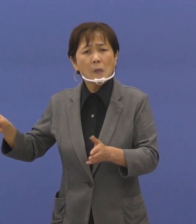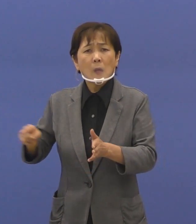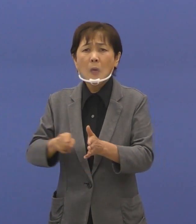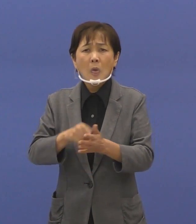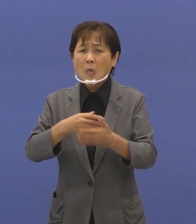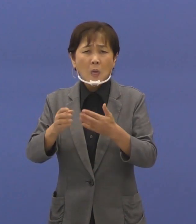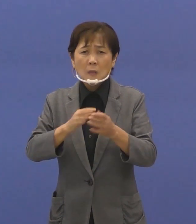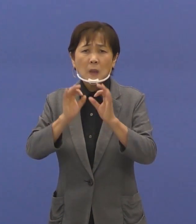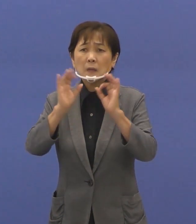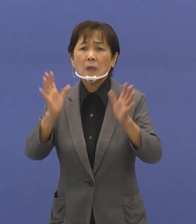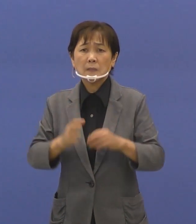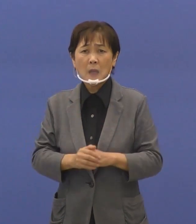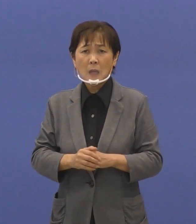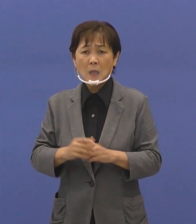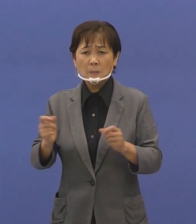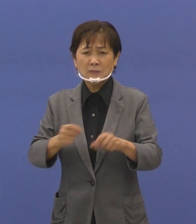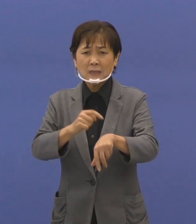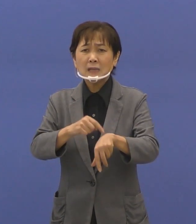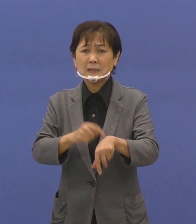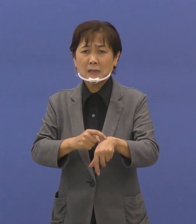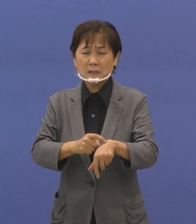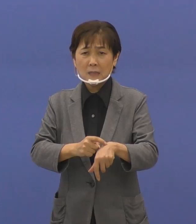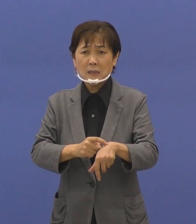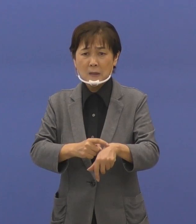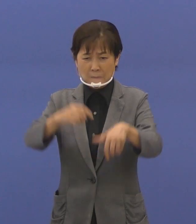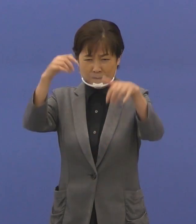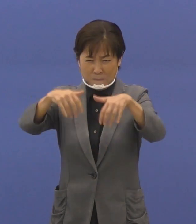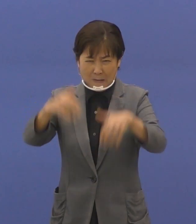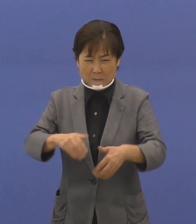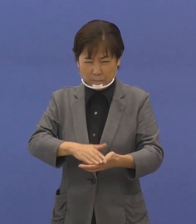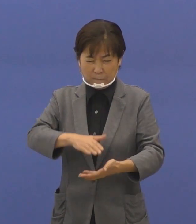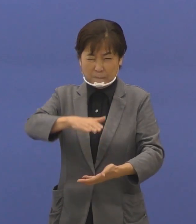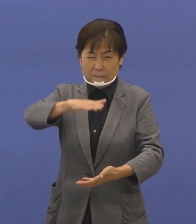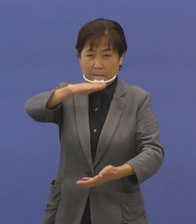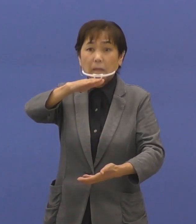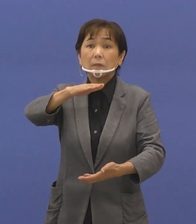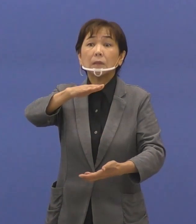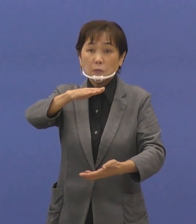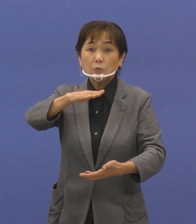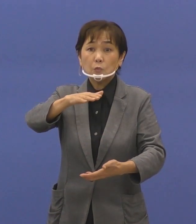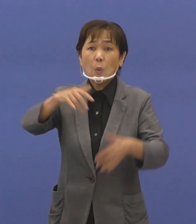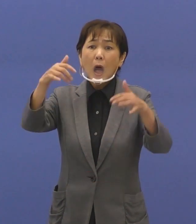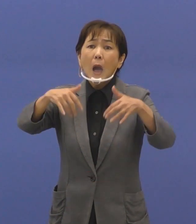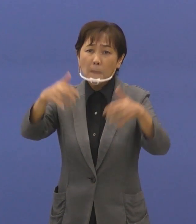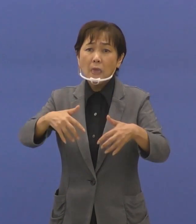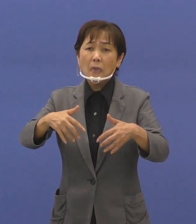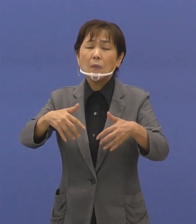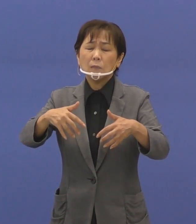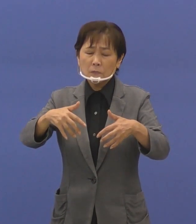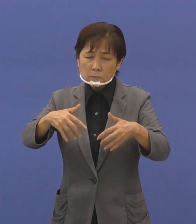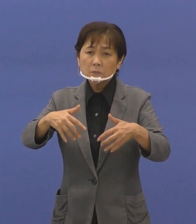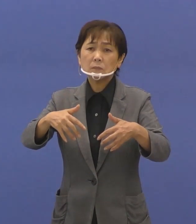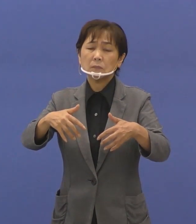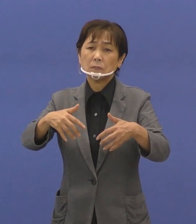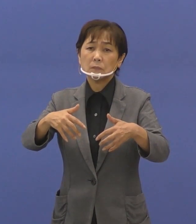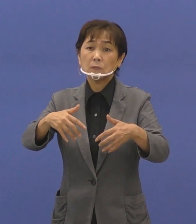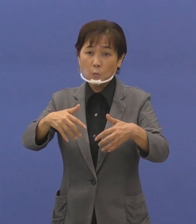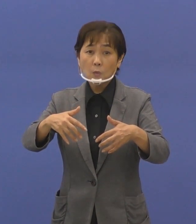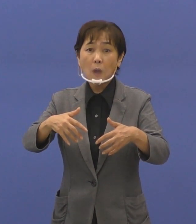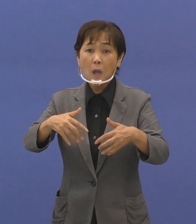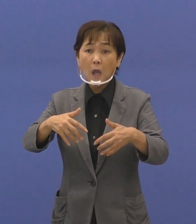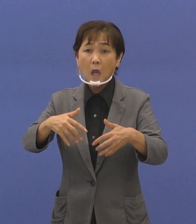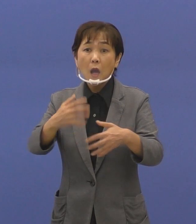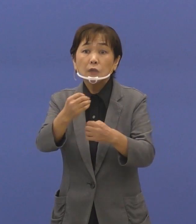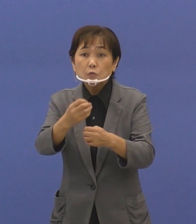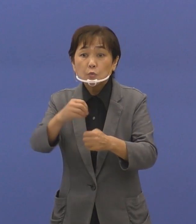の短時間で水量雨量が多い大雨がいつどこに降るか分かん